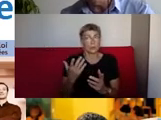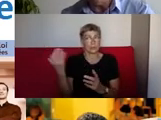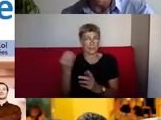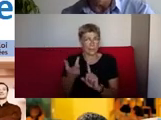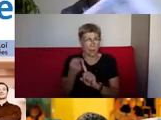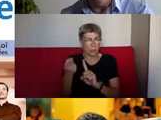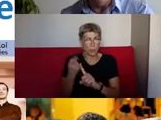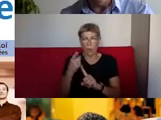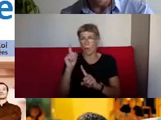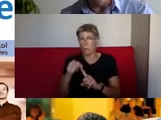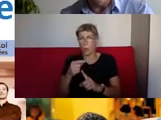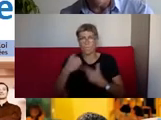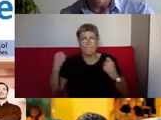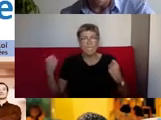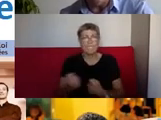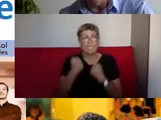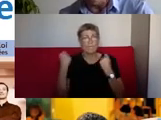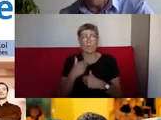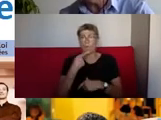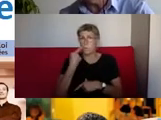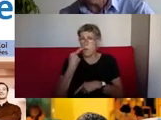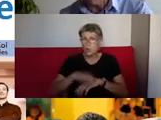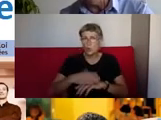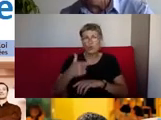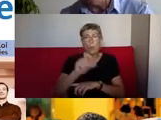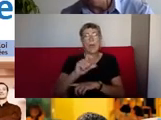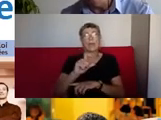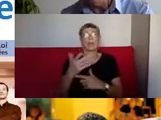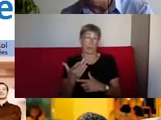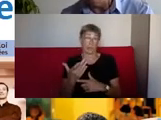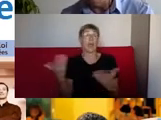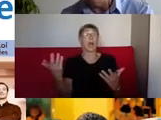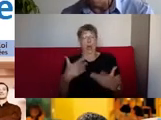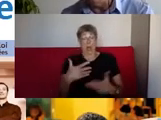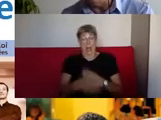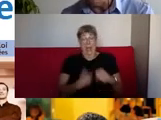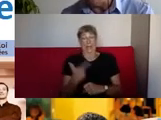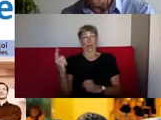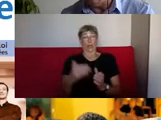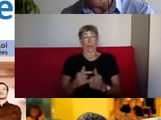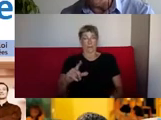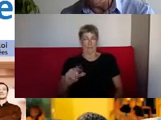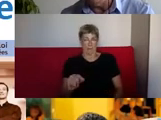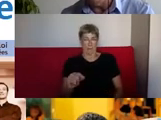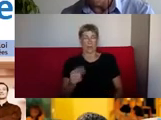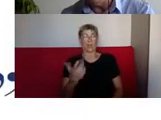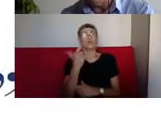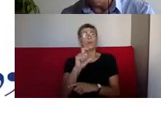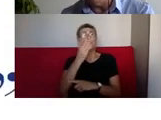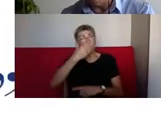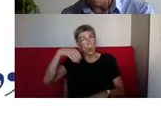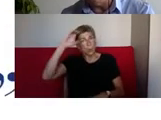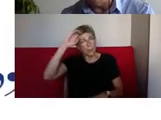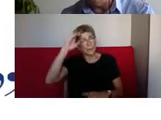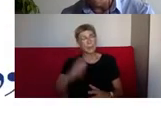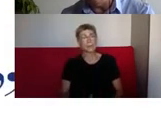et très très important d'aborder cette semaine européenne. Alors pour cette année 2020, la semaine européenne. Si